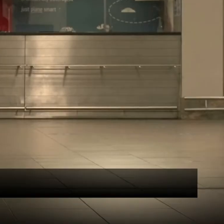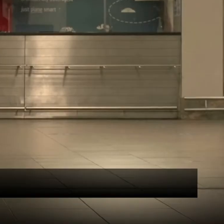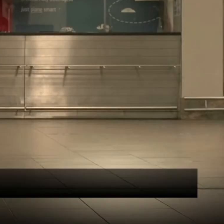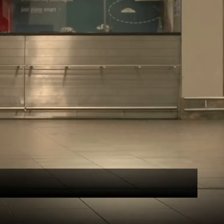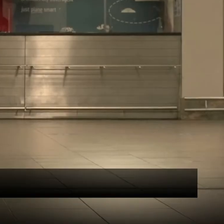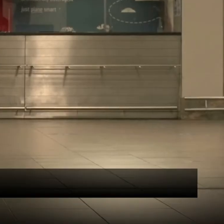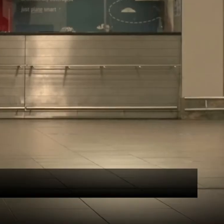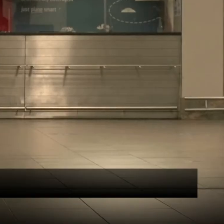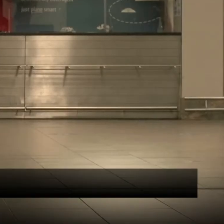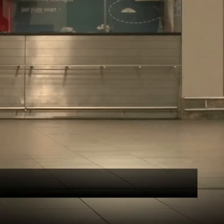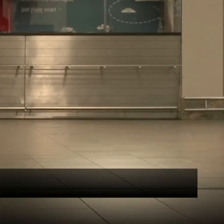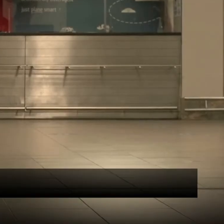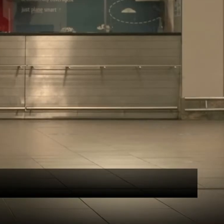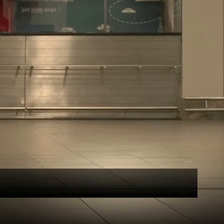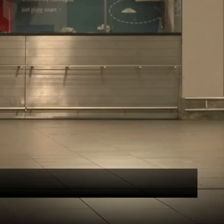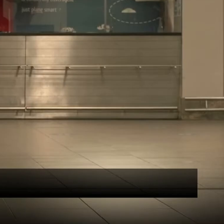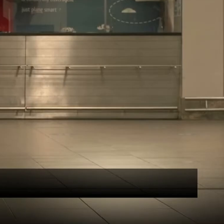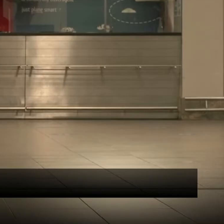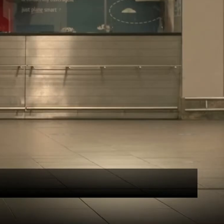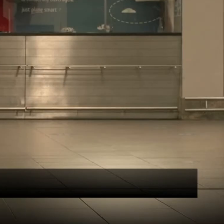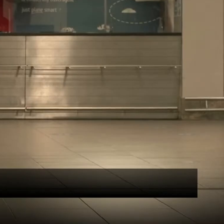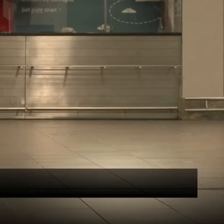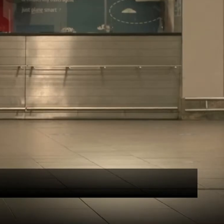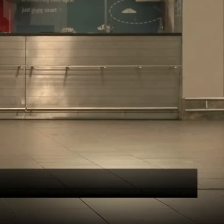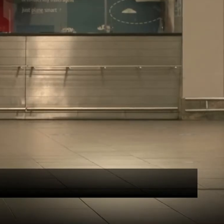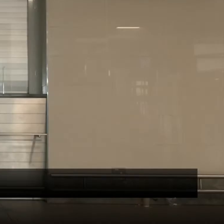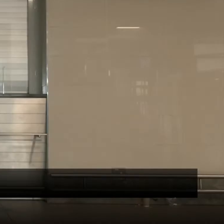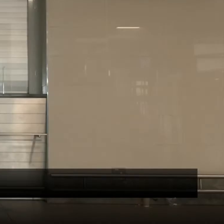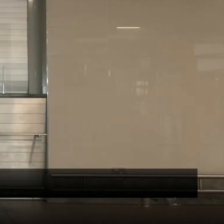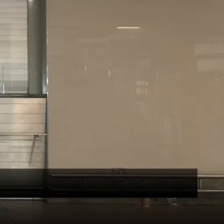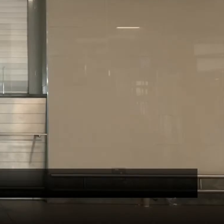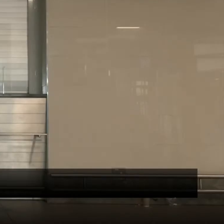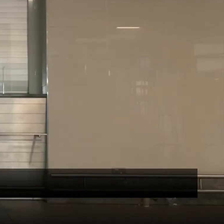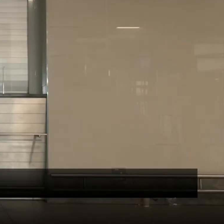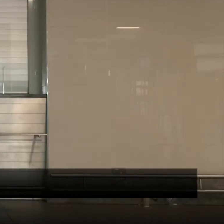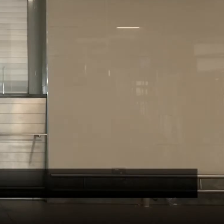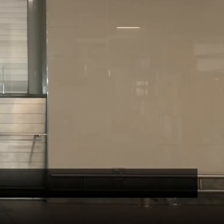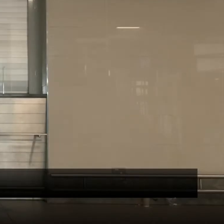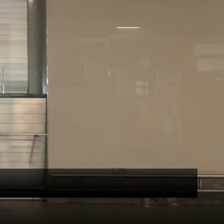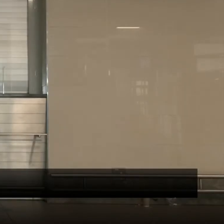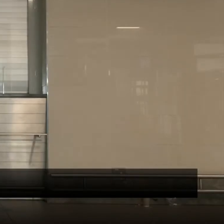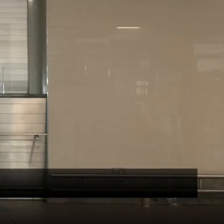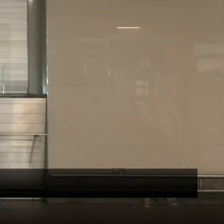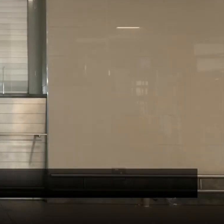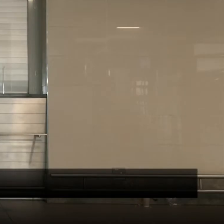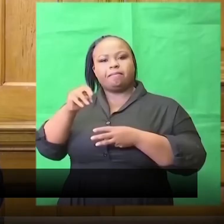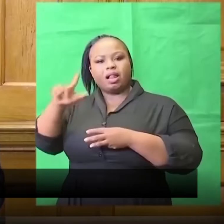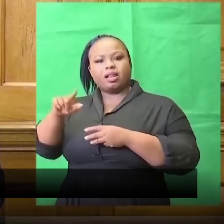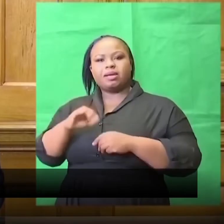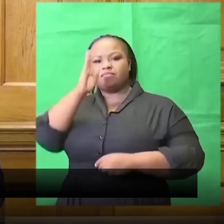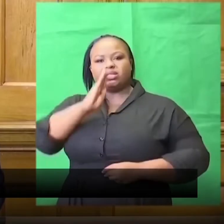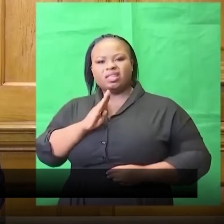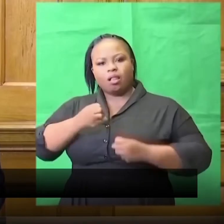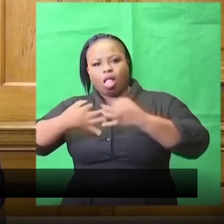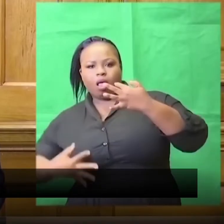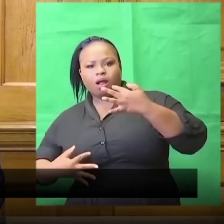lép életbe a dél-afrikai köztársaság elnöke élesen bírálta és indokolatlannak nevezte a beutazási tilalmat